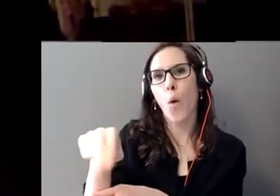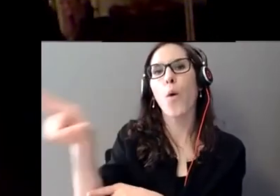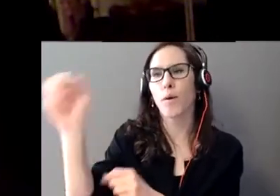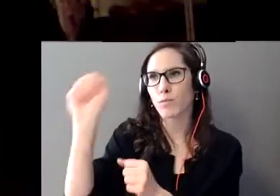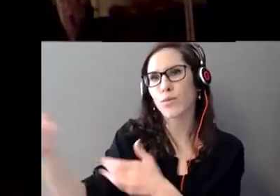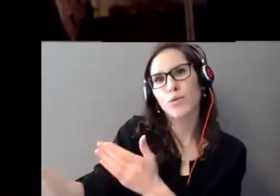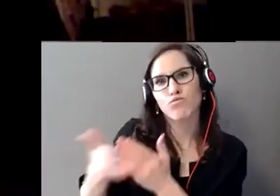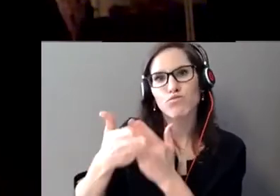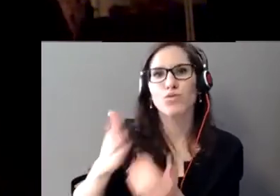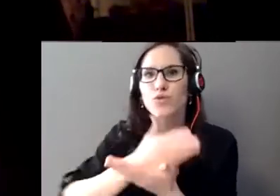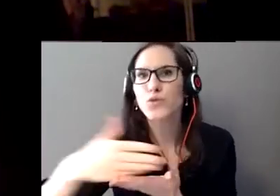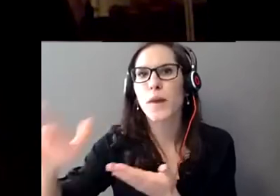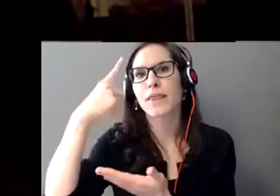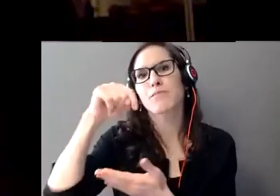recherche.